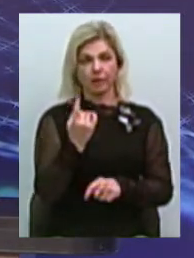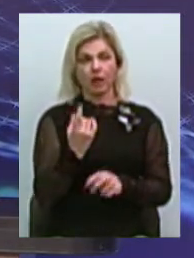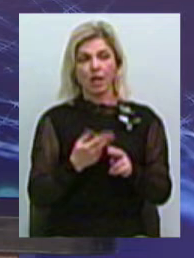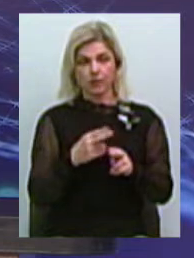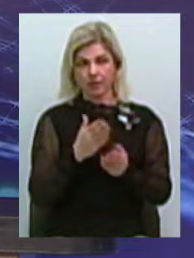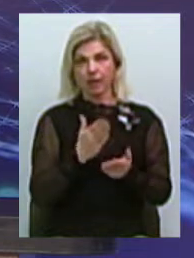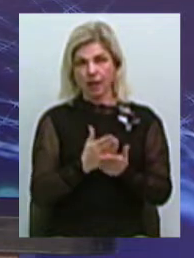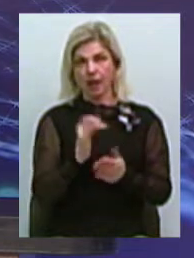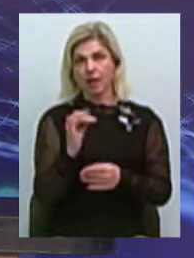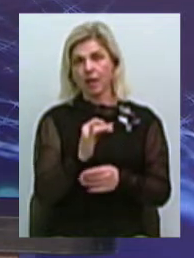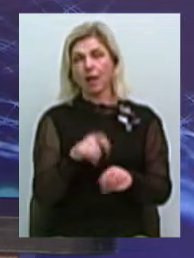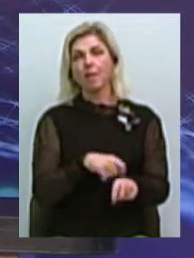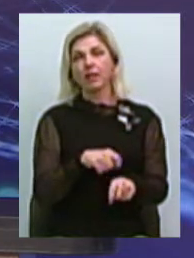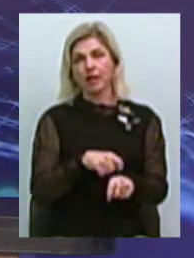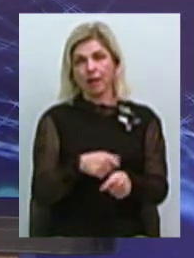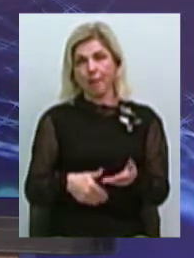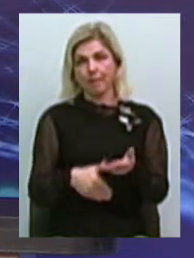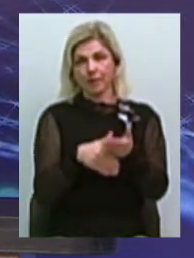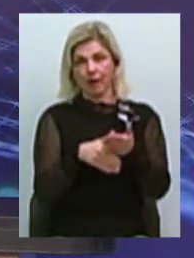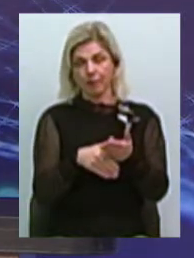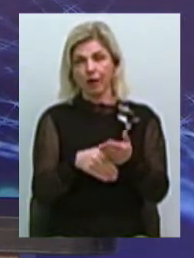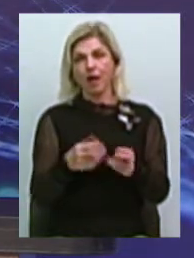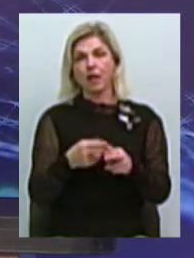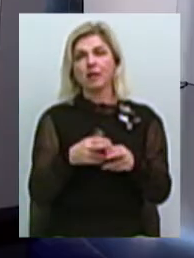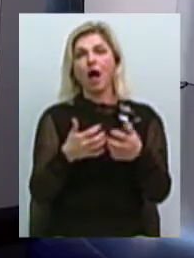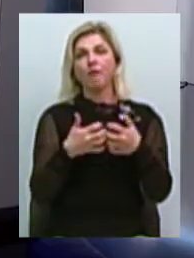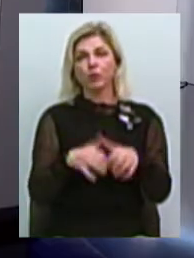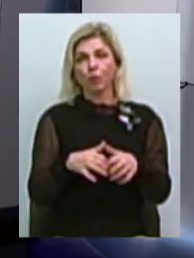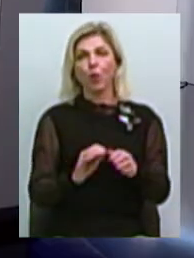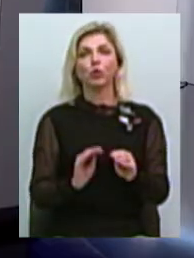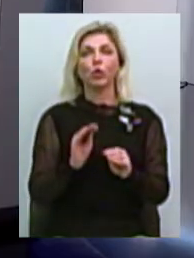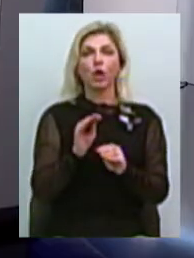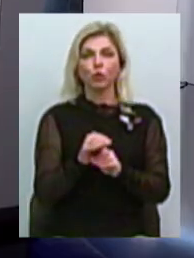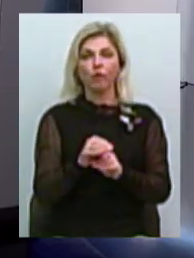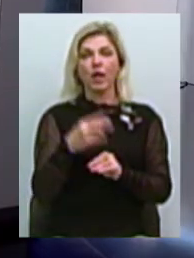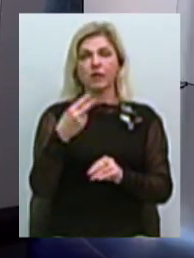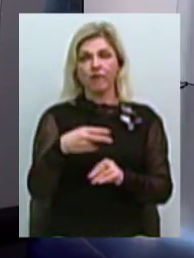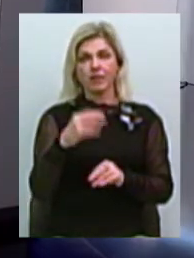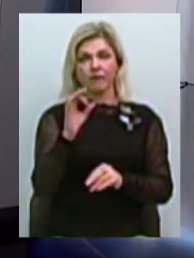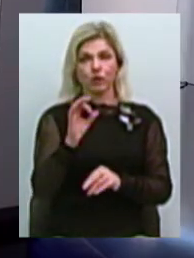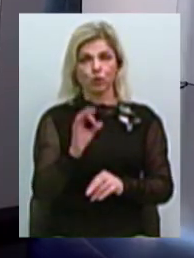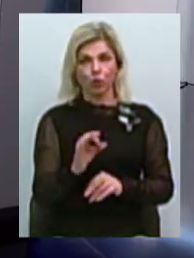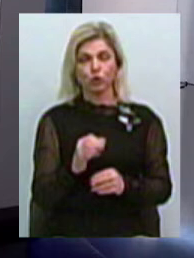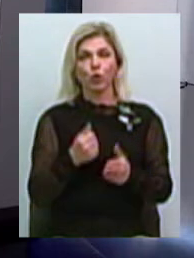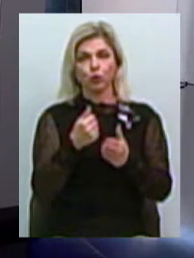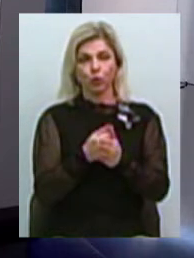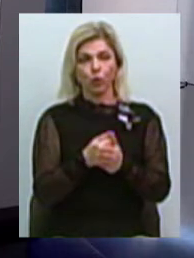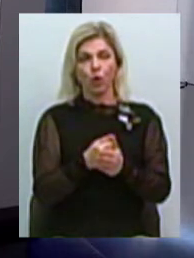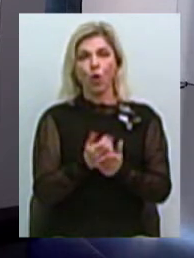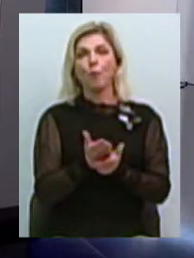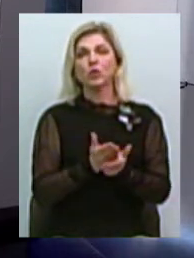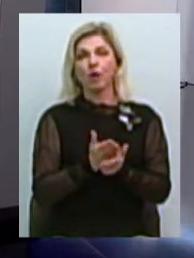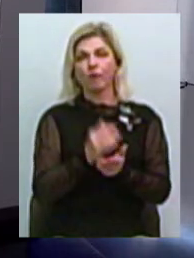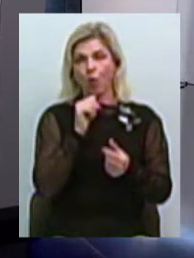підтримка? Так, є і матеріальна підтримка. Це автоматично додатково 20% до